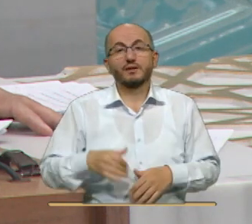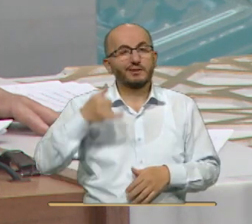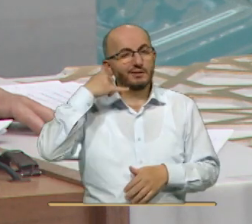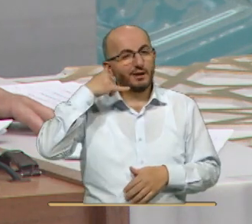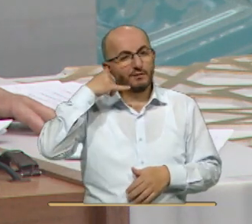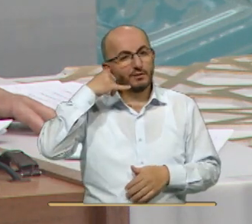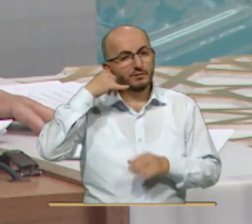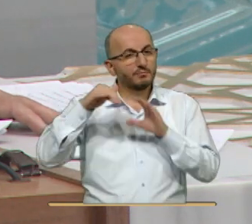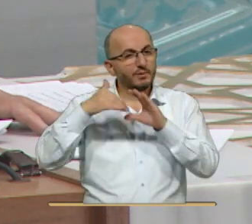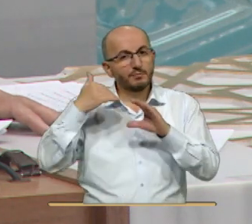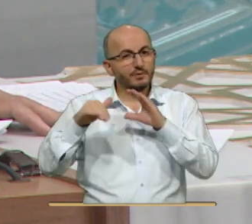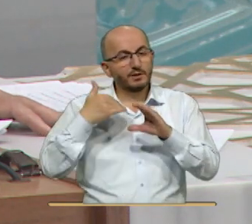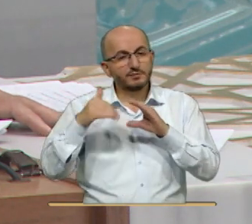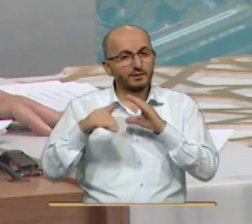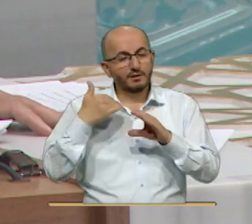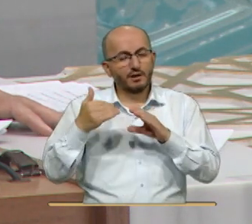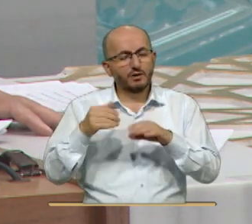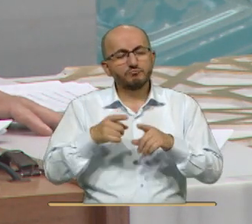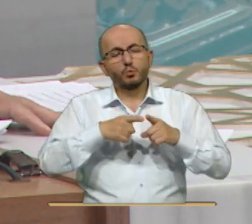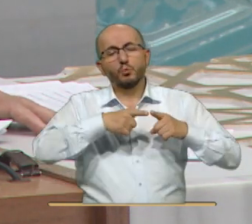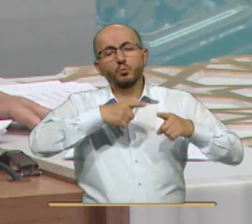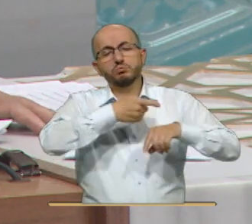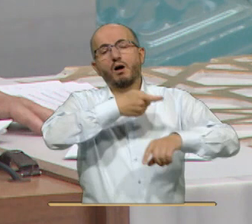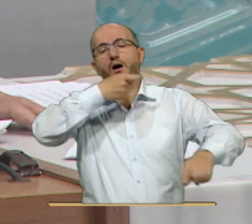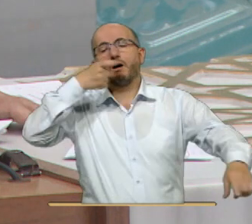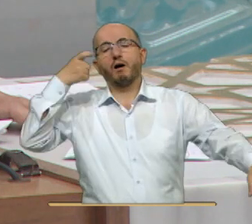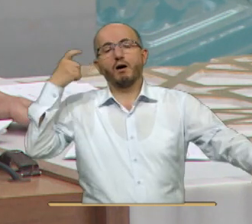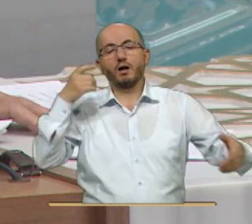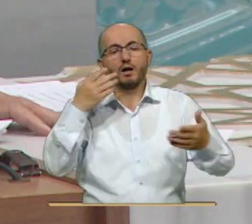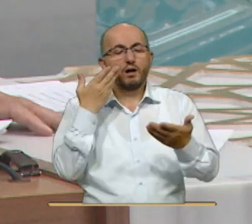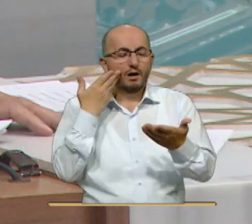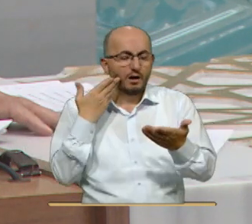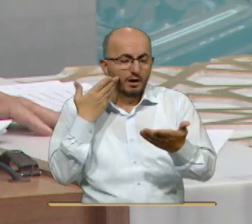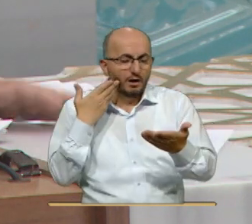telefonlardan gelen mesajlara değil mi? Saatlerimiz gidebiliyor.